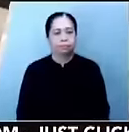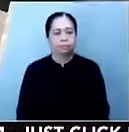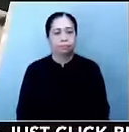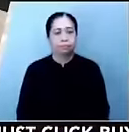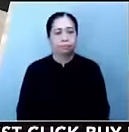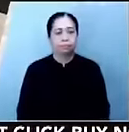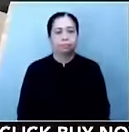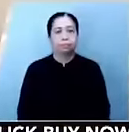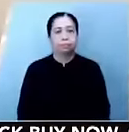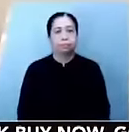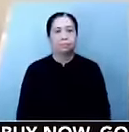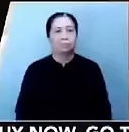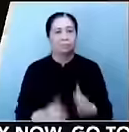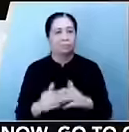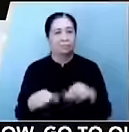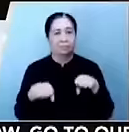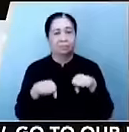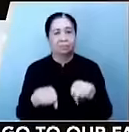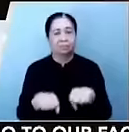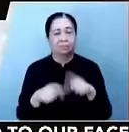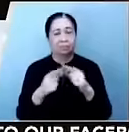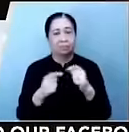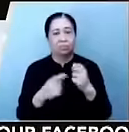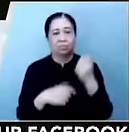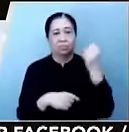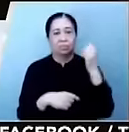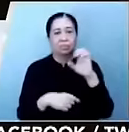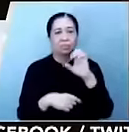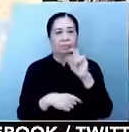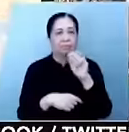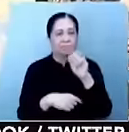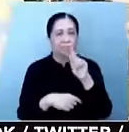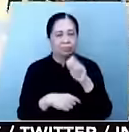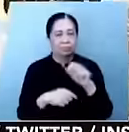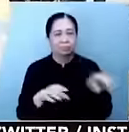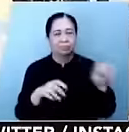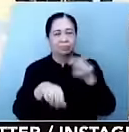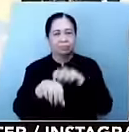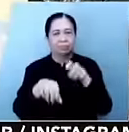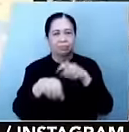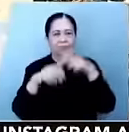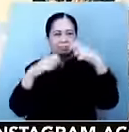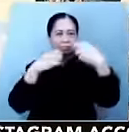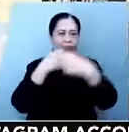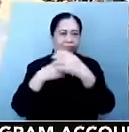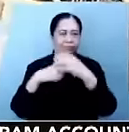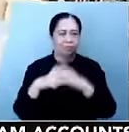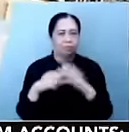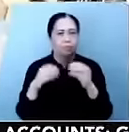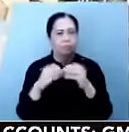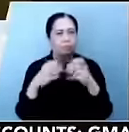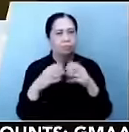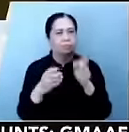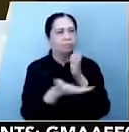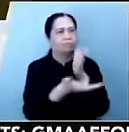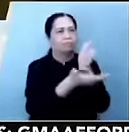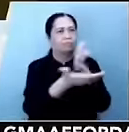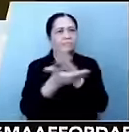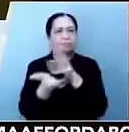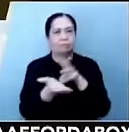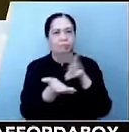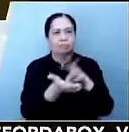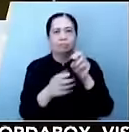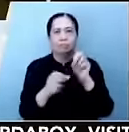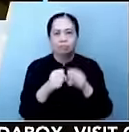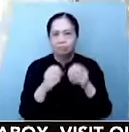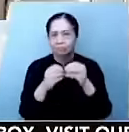Sa halip na kariton, nakasabit na ngayon sa e-trike ang mga paninda ni Ernesto. Dahil dyan, mas marami na siyang lugar na napupuntahan, kaya mas marami